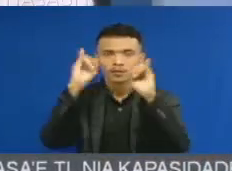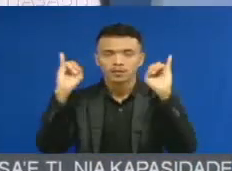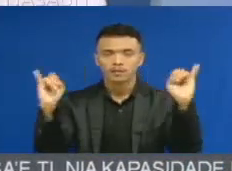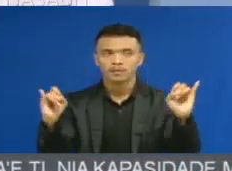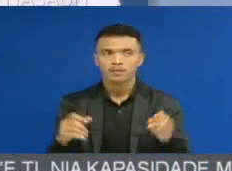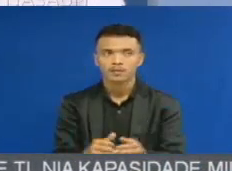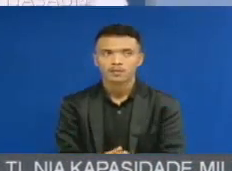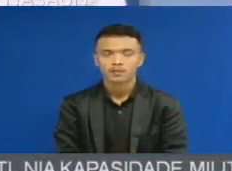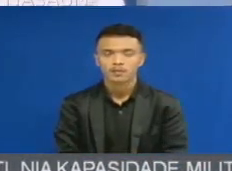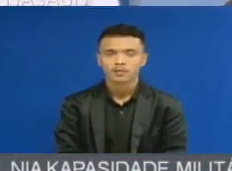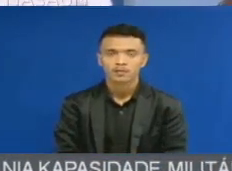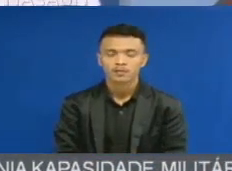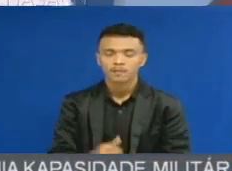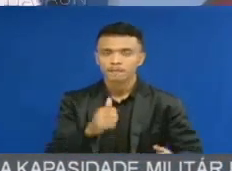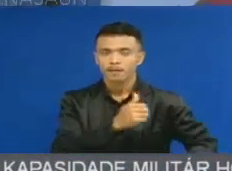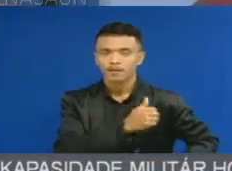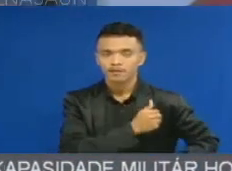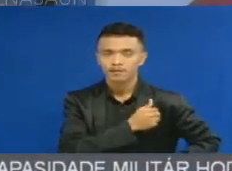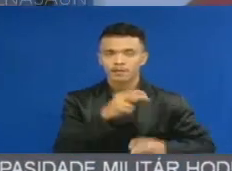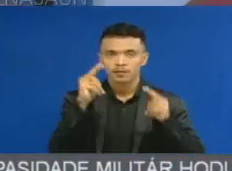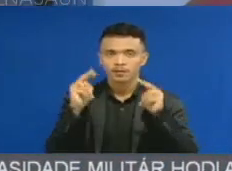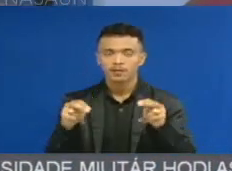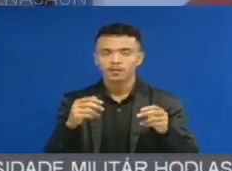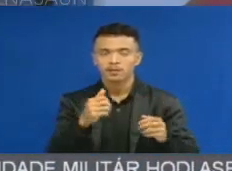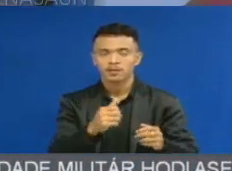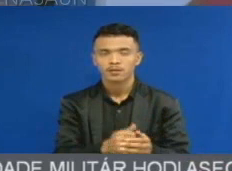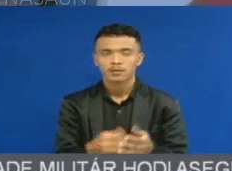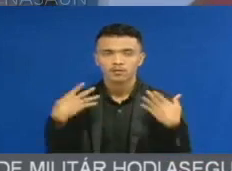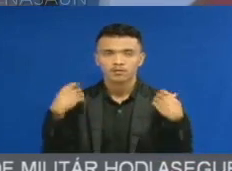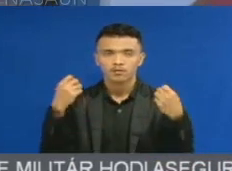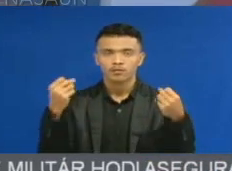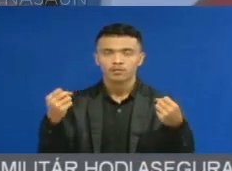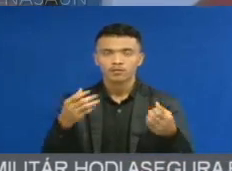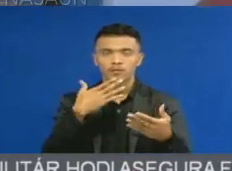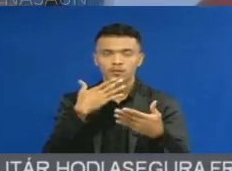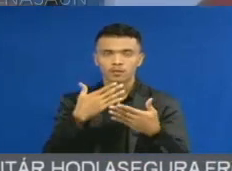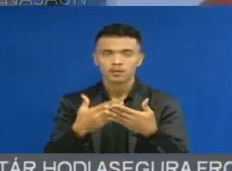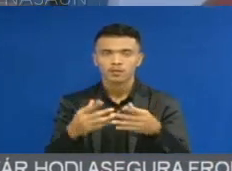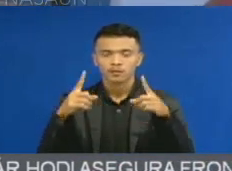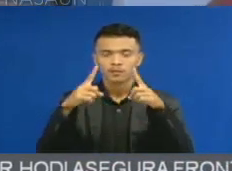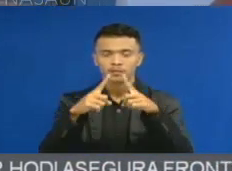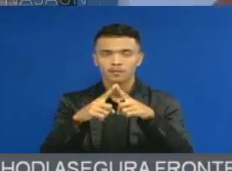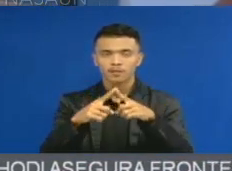itene forsa. FFDTL ini tinggal saya forsa ida nebe reinkarna ni ang bayi